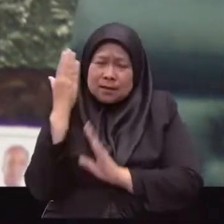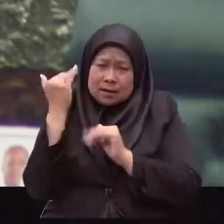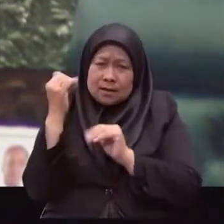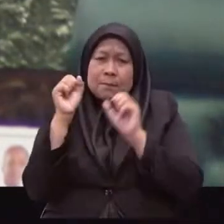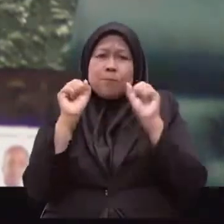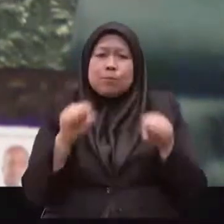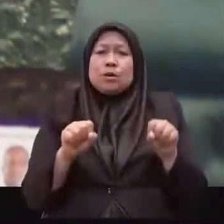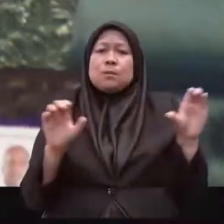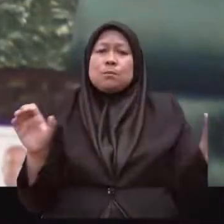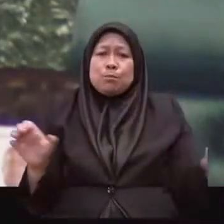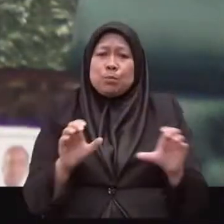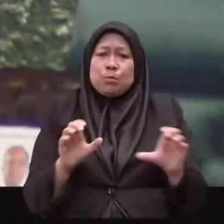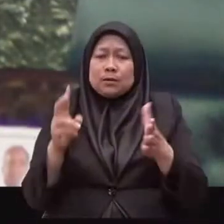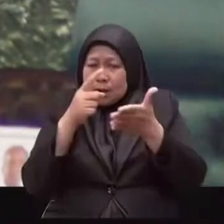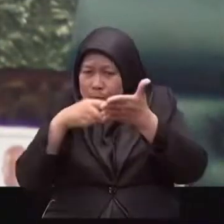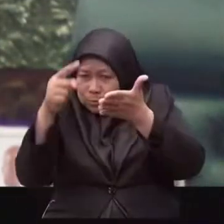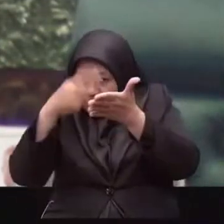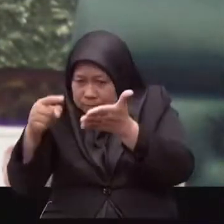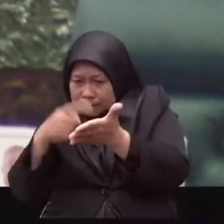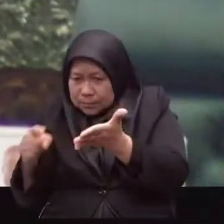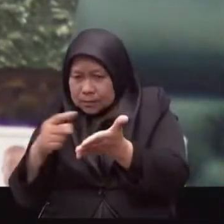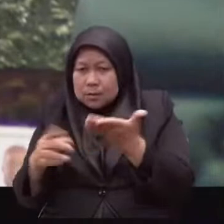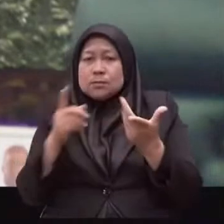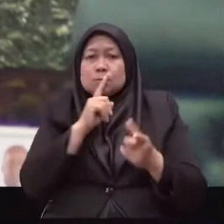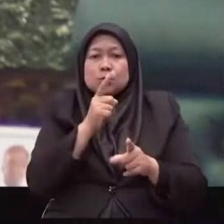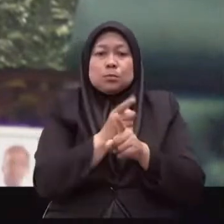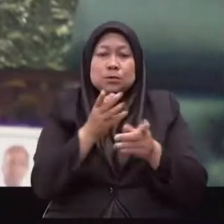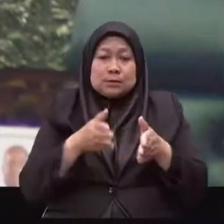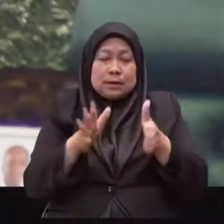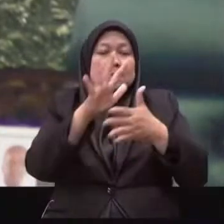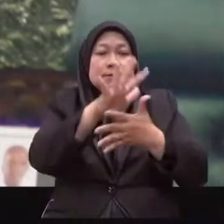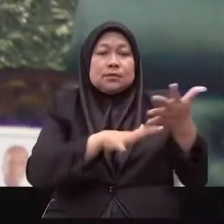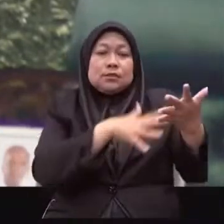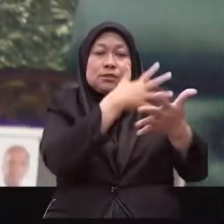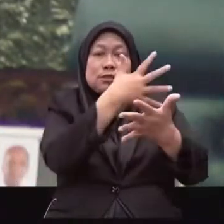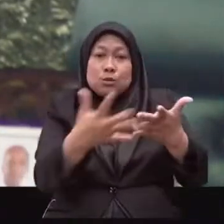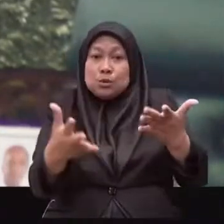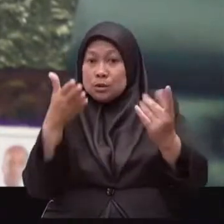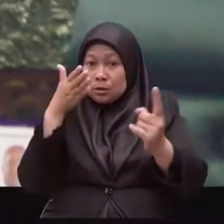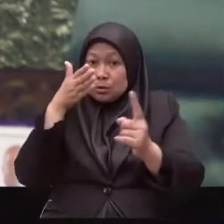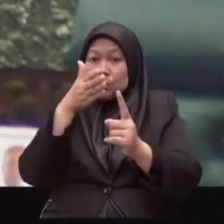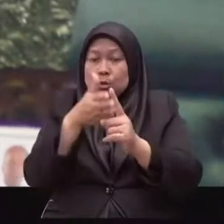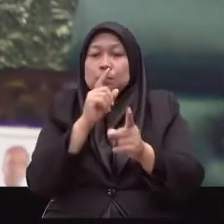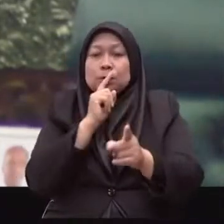memudahkan Negeri Pulau Pinang ini meningkat dalam